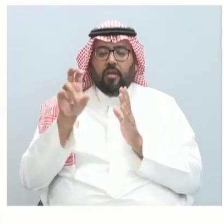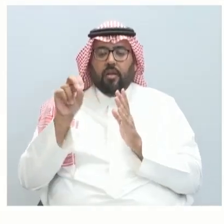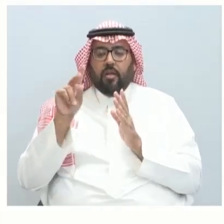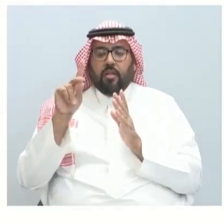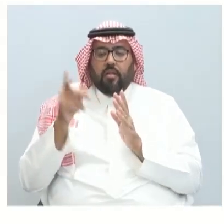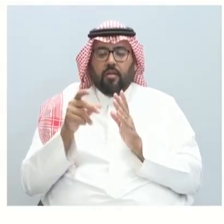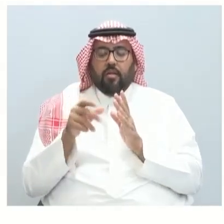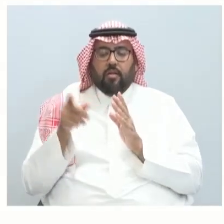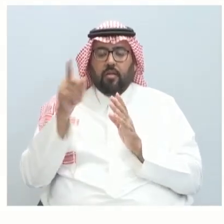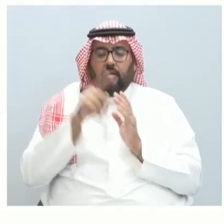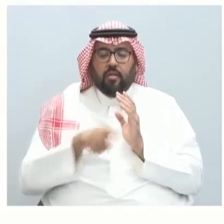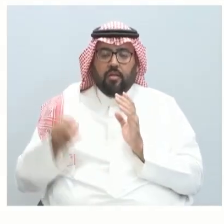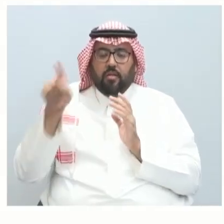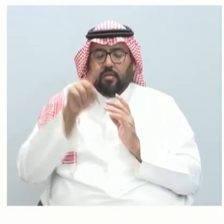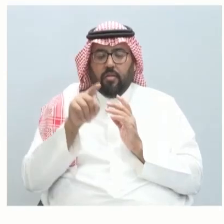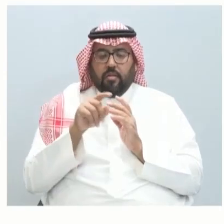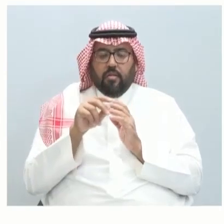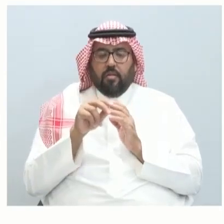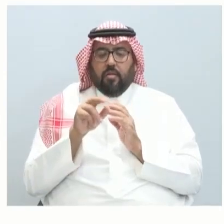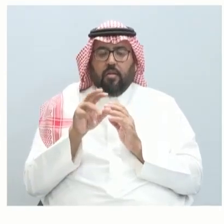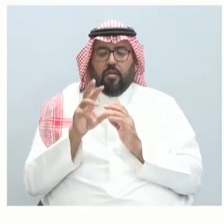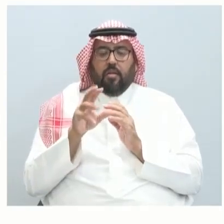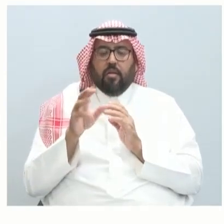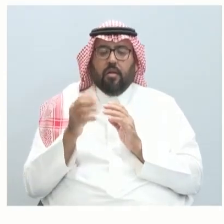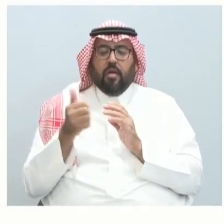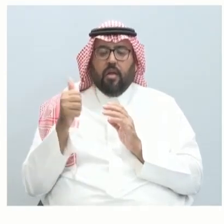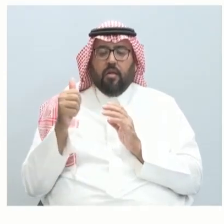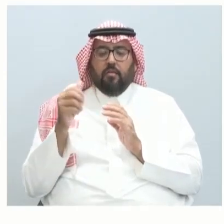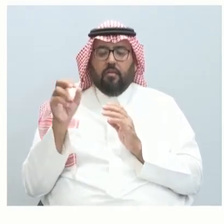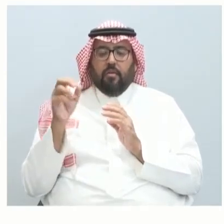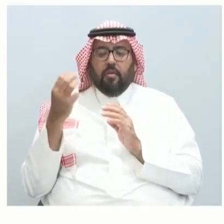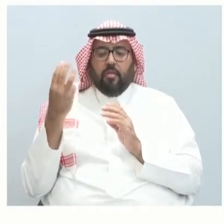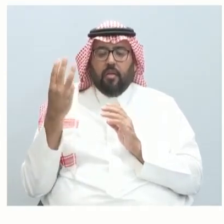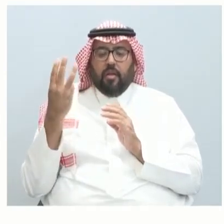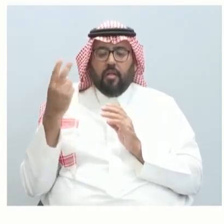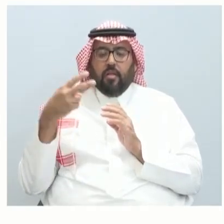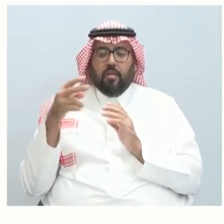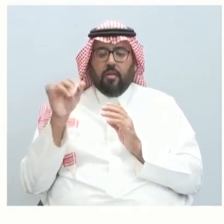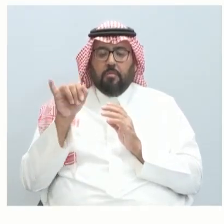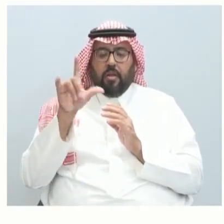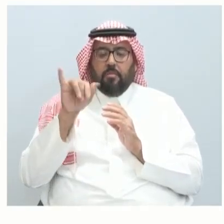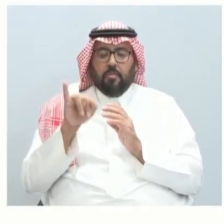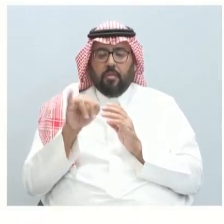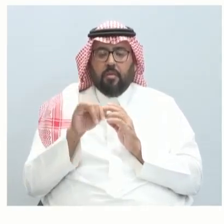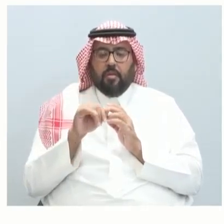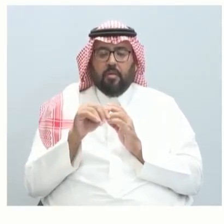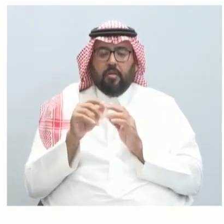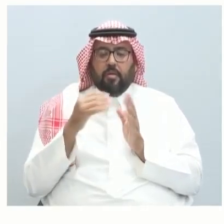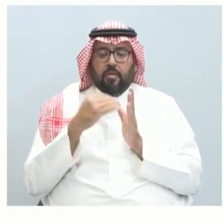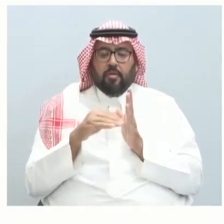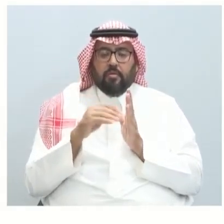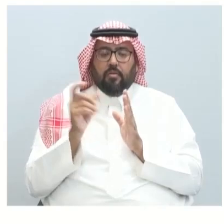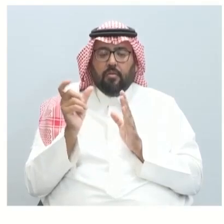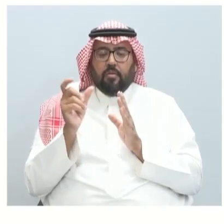دائره مما ياتي وهنا اعطاني الف القطر 23 ملي مترا يريد نصف القطر